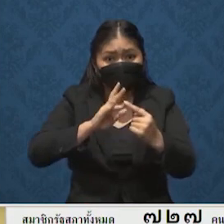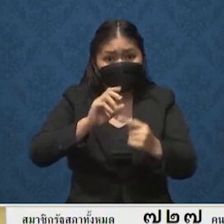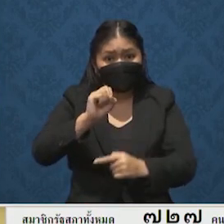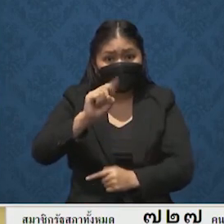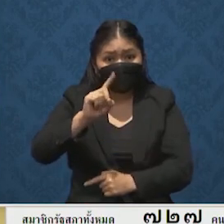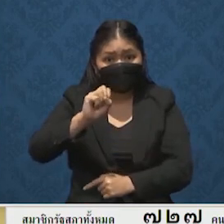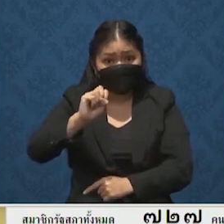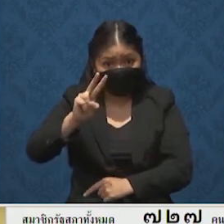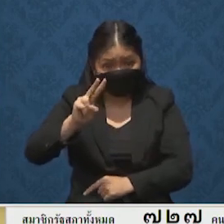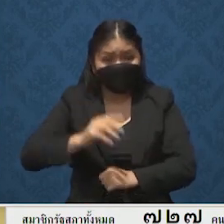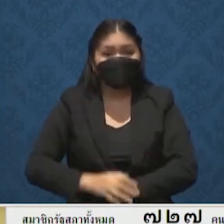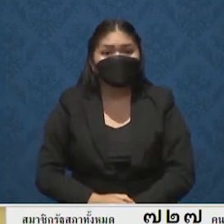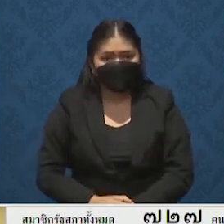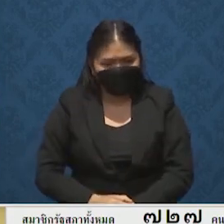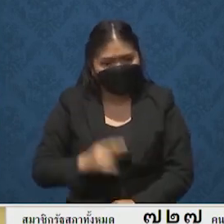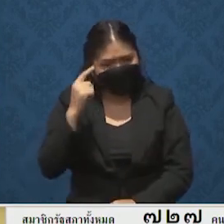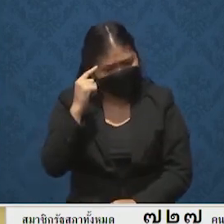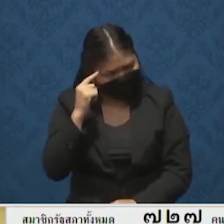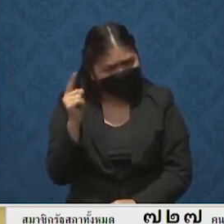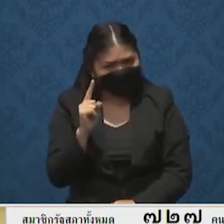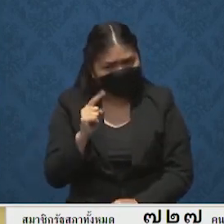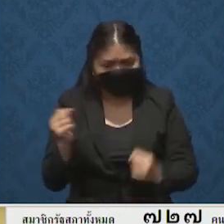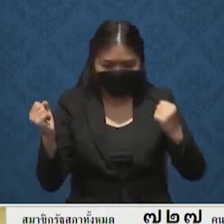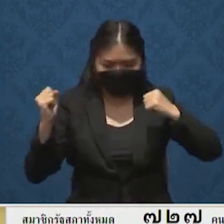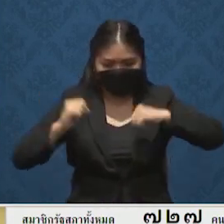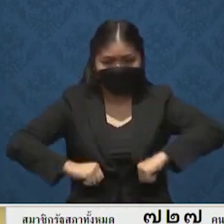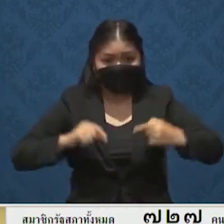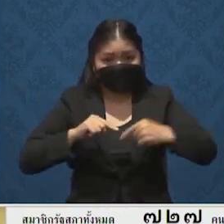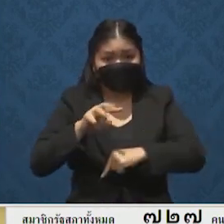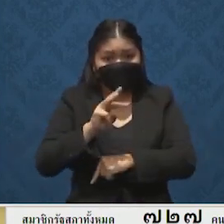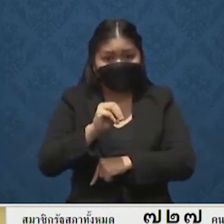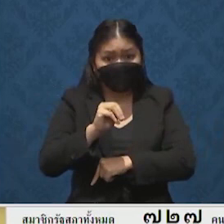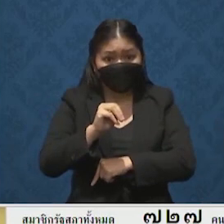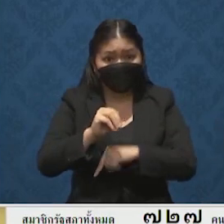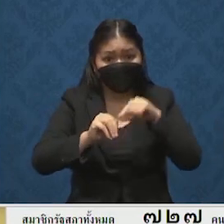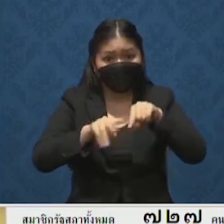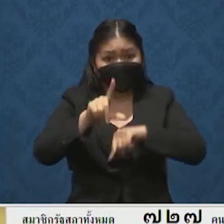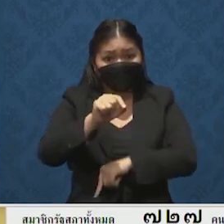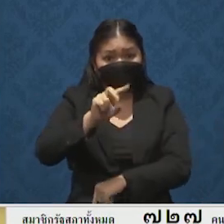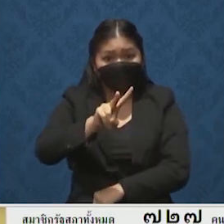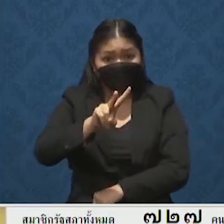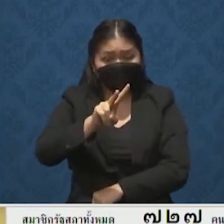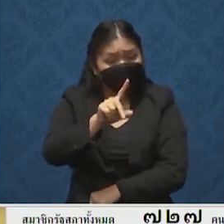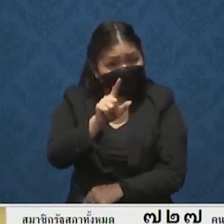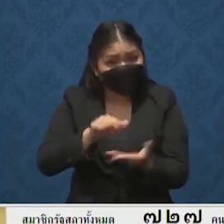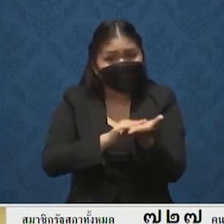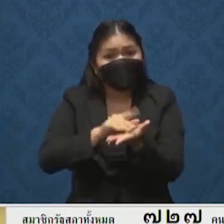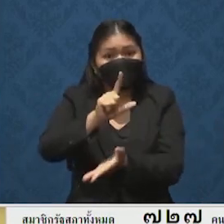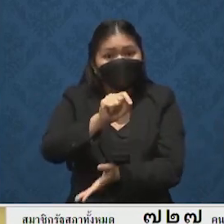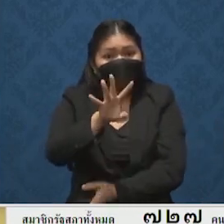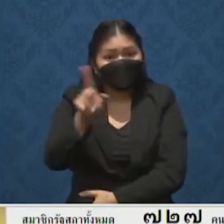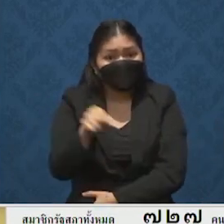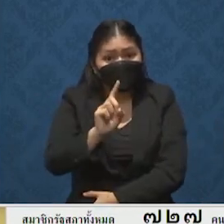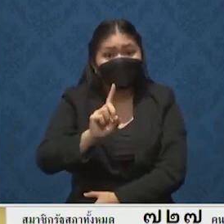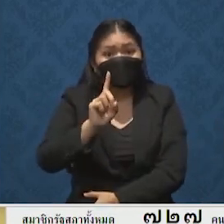ยได้ดำเนินการลงมติในมาตรา 24/1 โดยมีการตรวจสอบอง